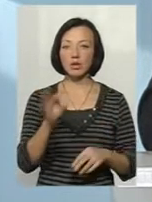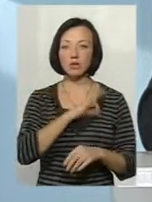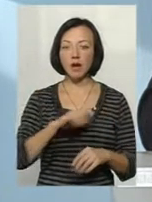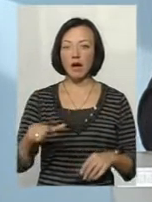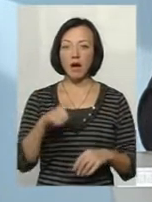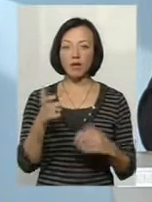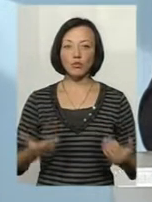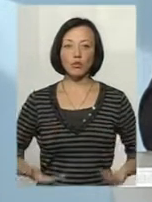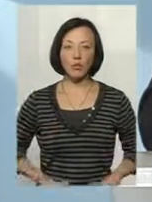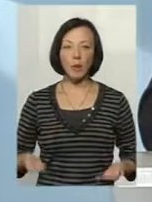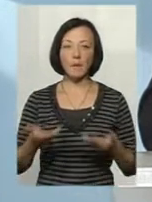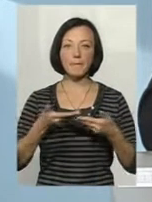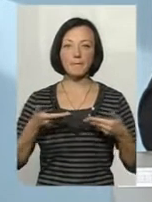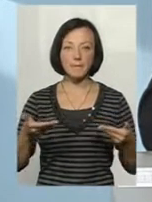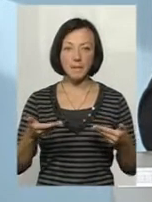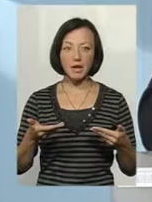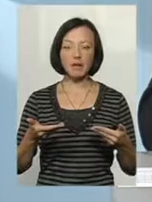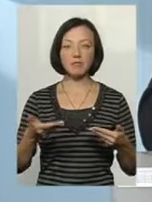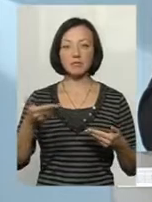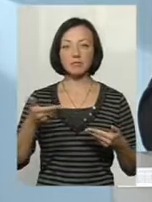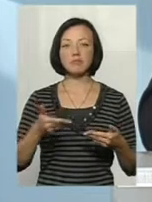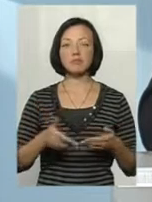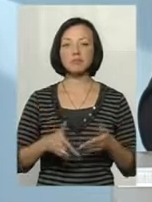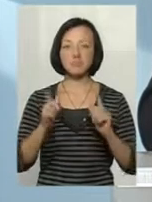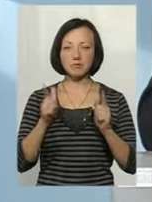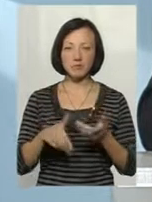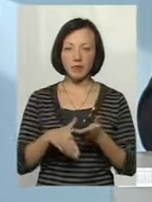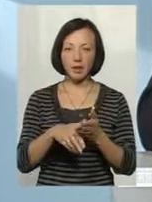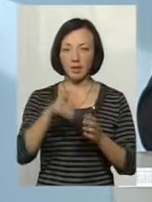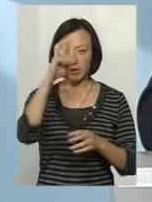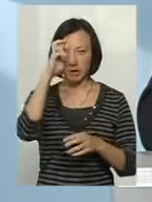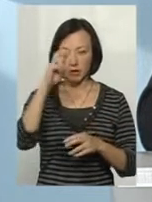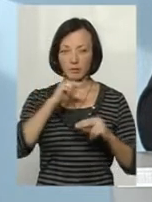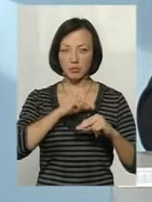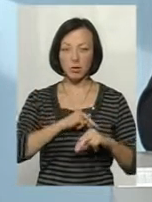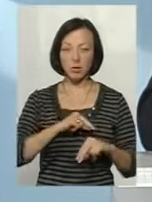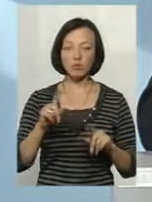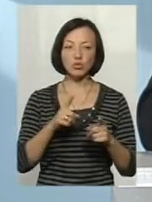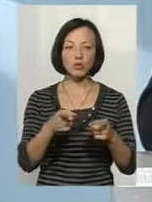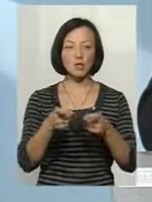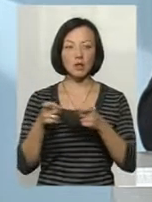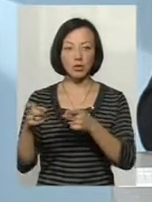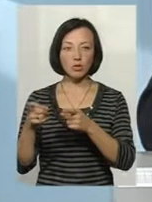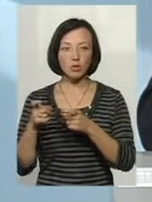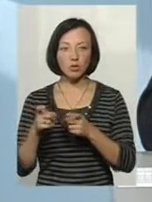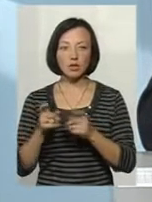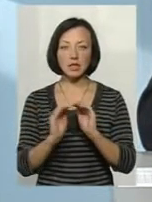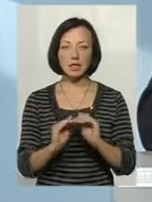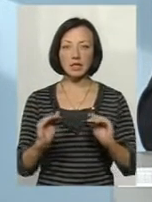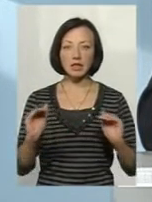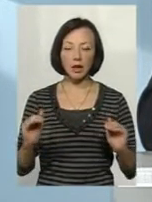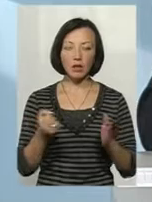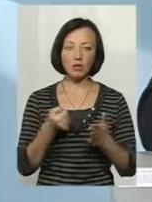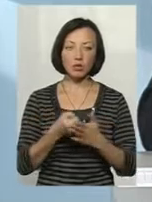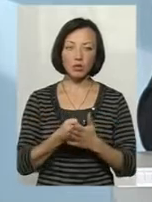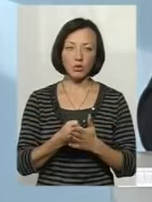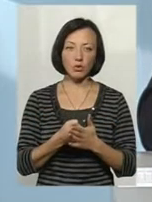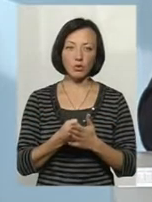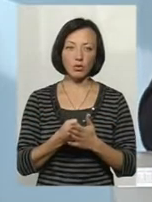газом побуті ми підтримали ініціативу управління Держпраці щодо залучення підростаючого покоління